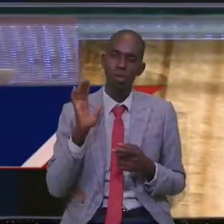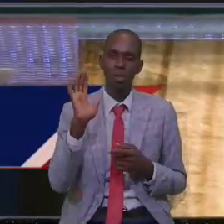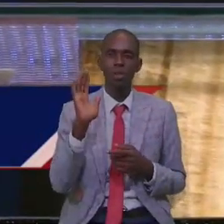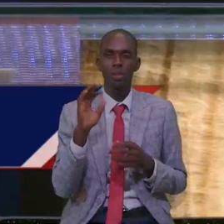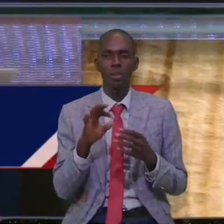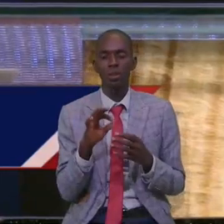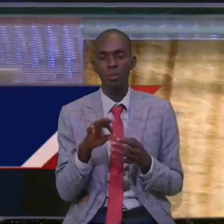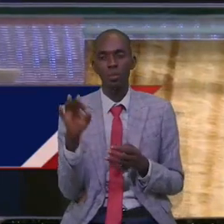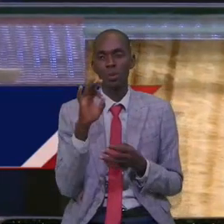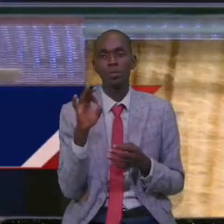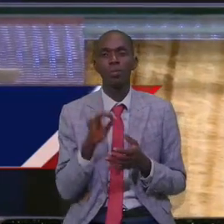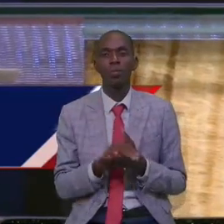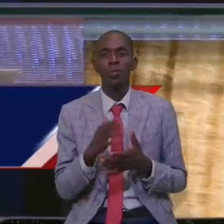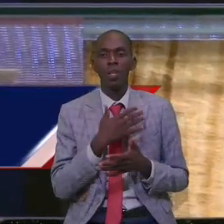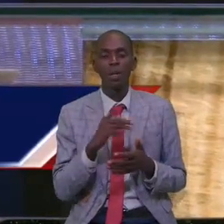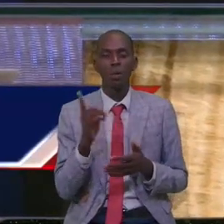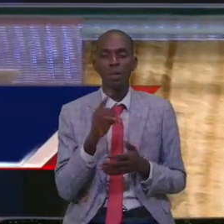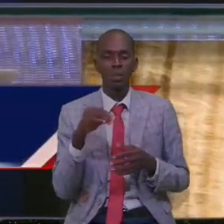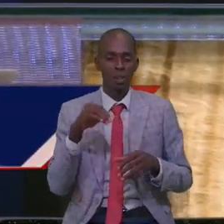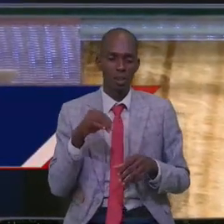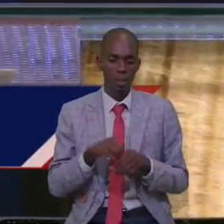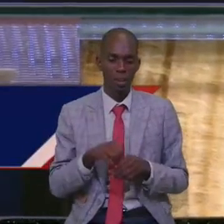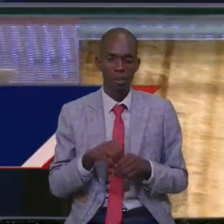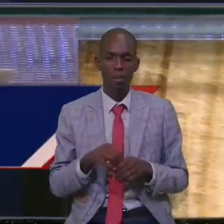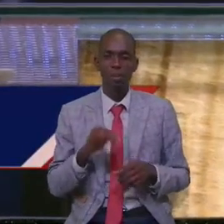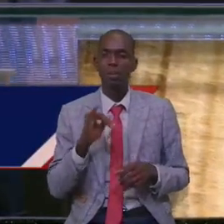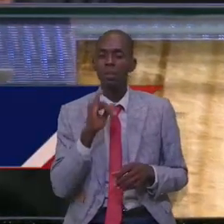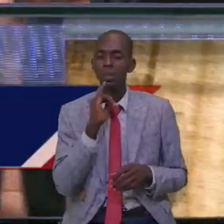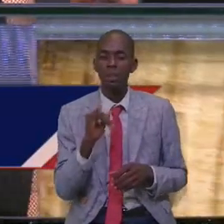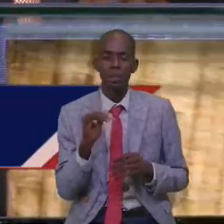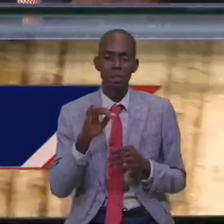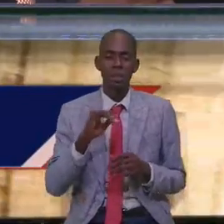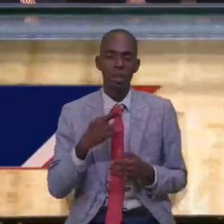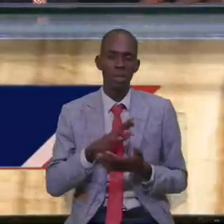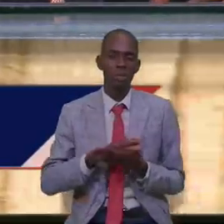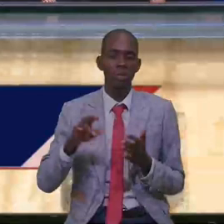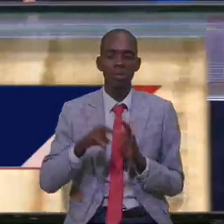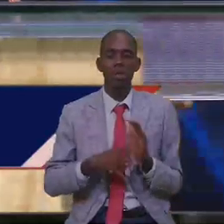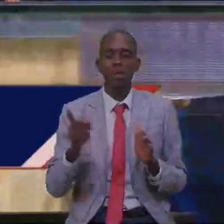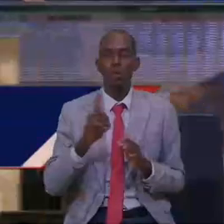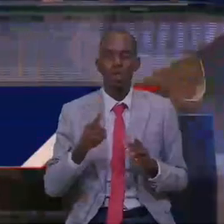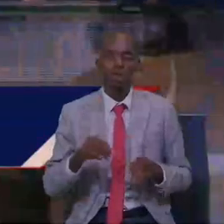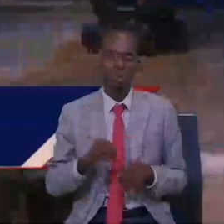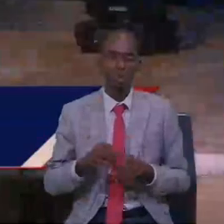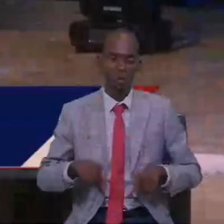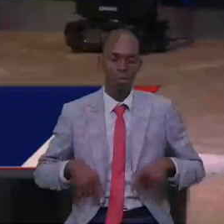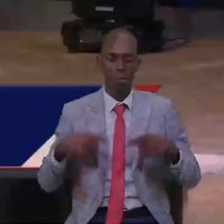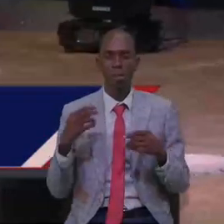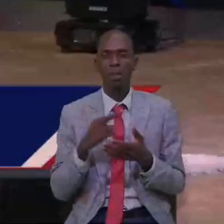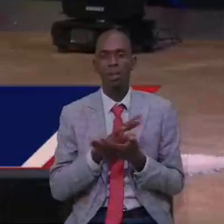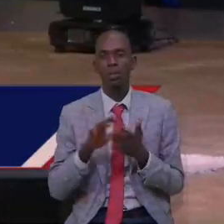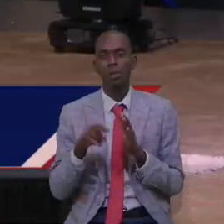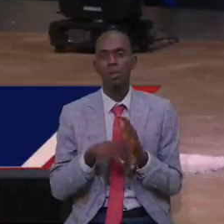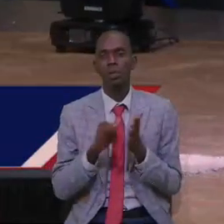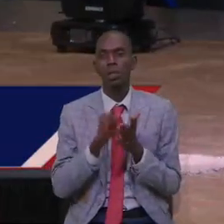terre où la justice habitera. Où la justice habitera. C'est pourquoi vous